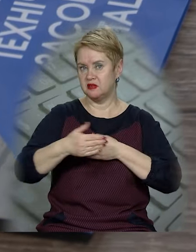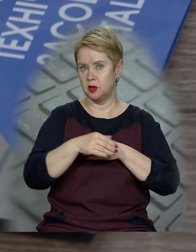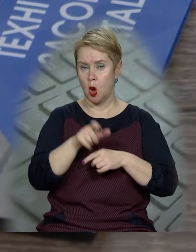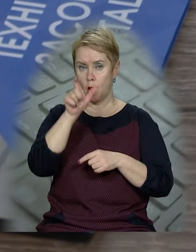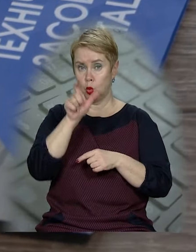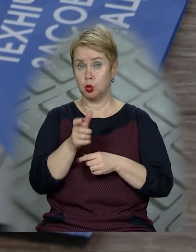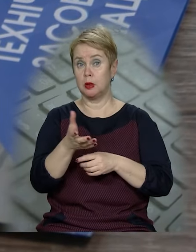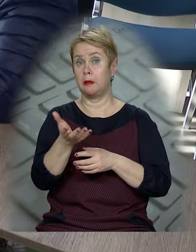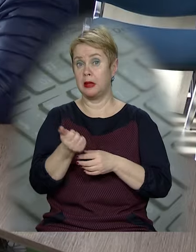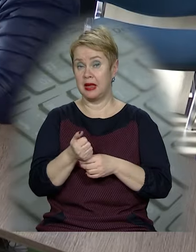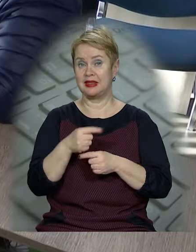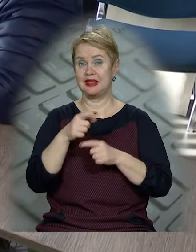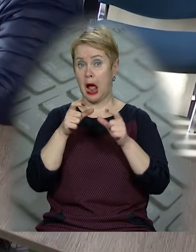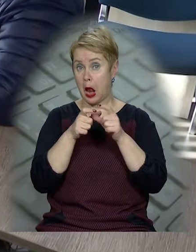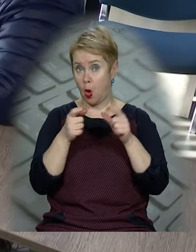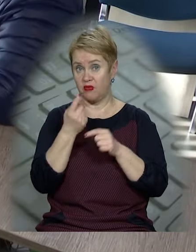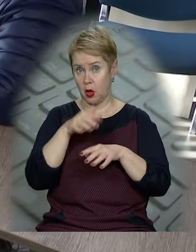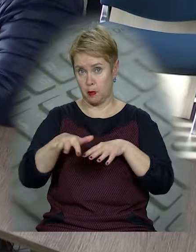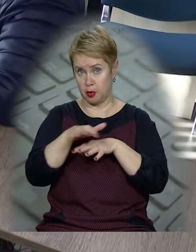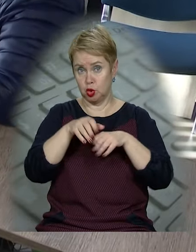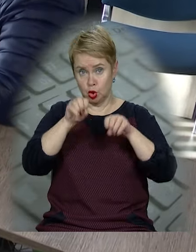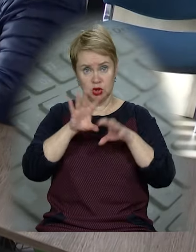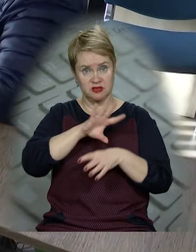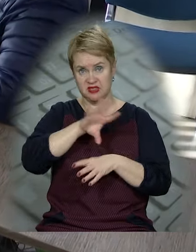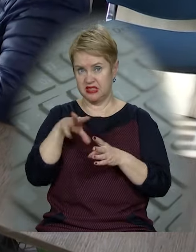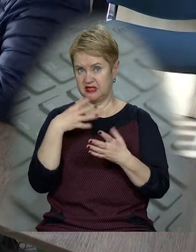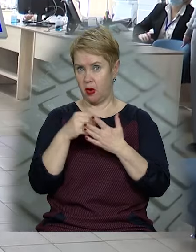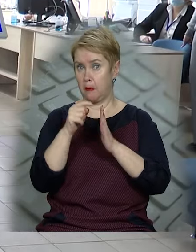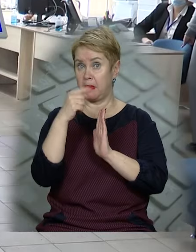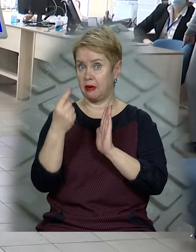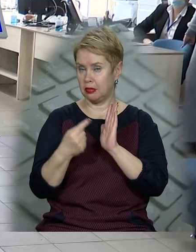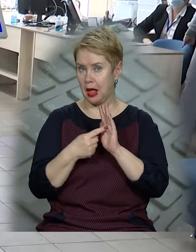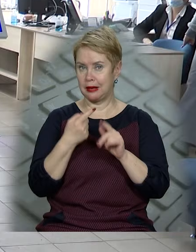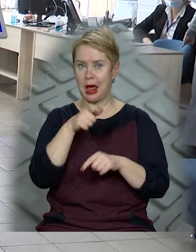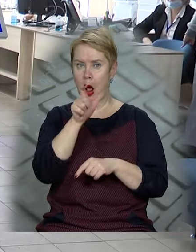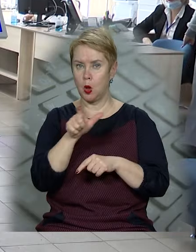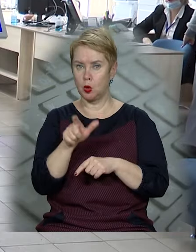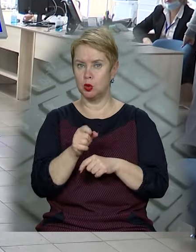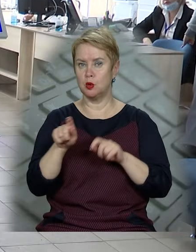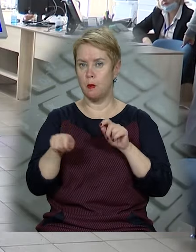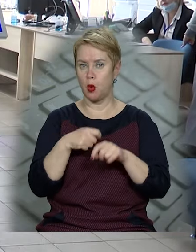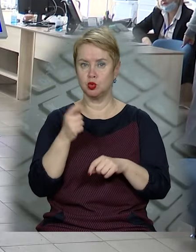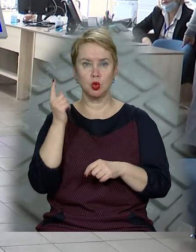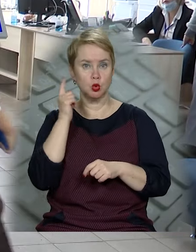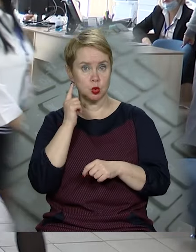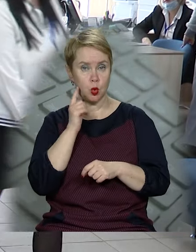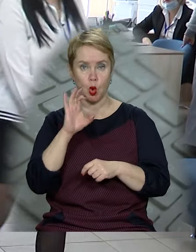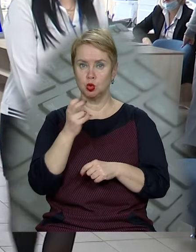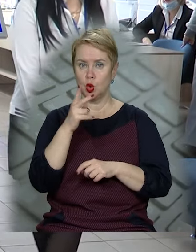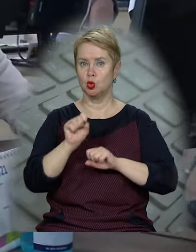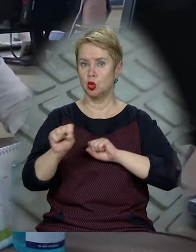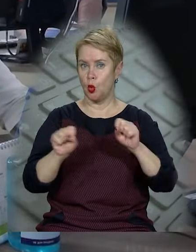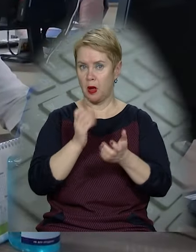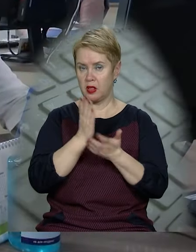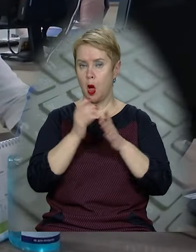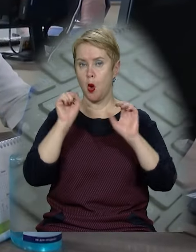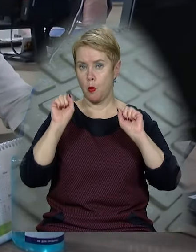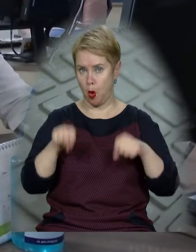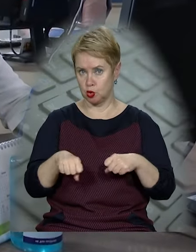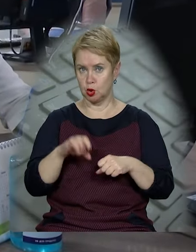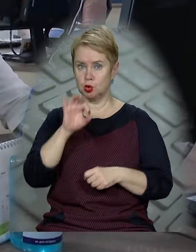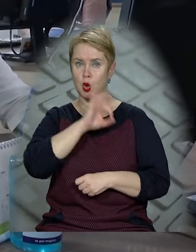бере талон і в одному приміщенні вирішує всі свої питання. А для людей з порушеннями слуху в соцуправлінні є